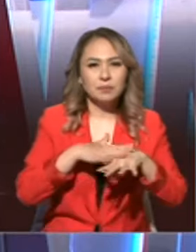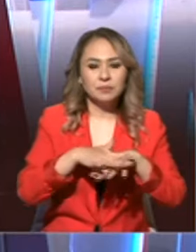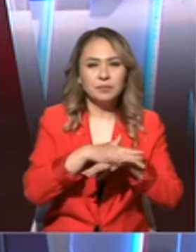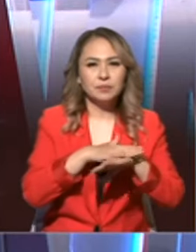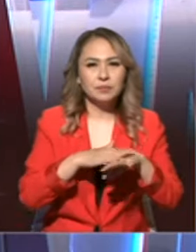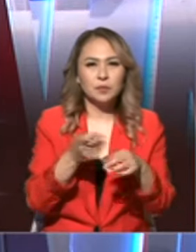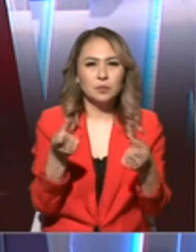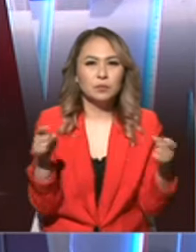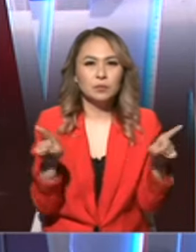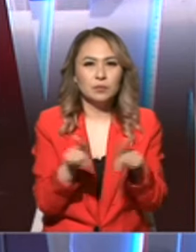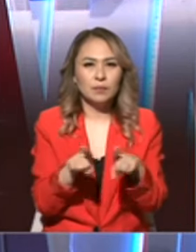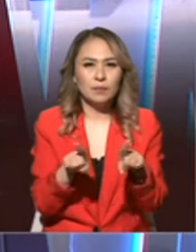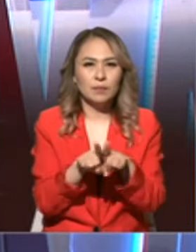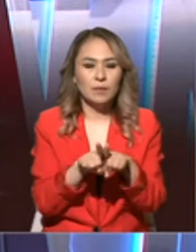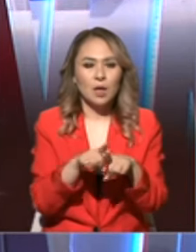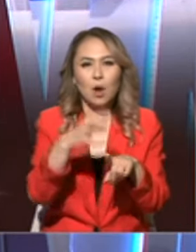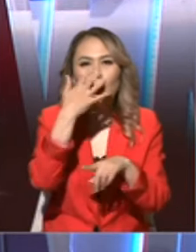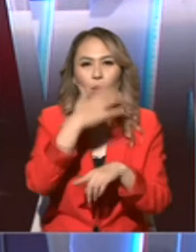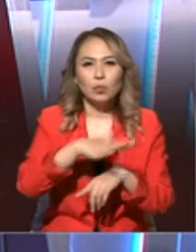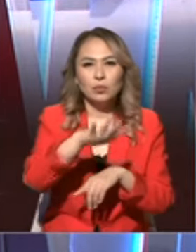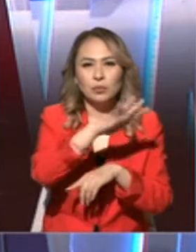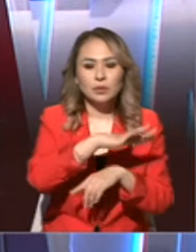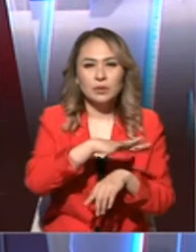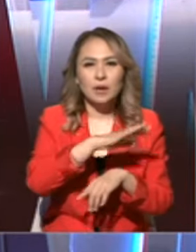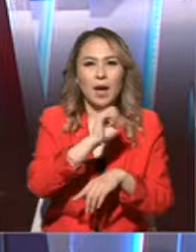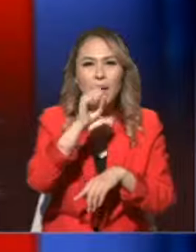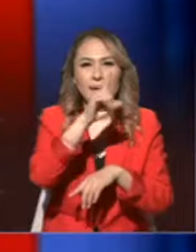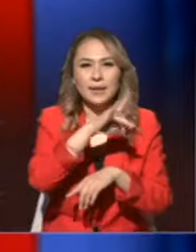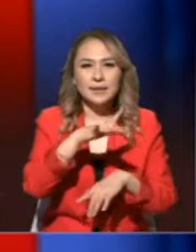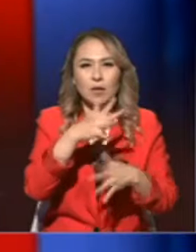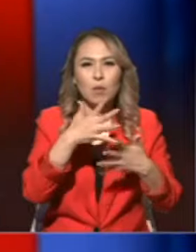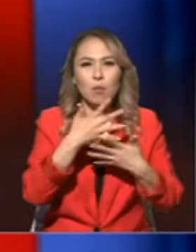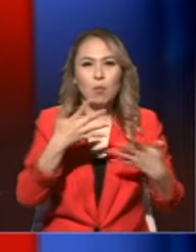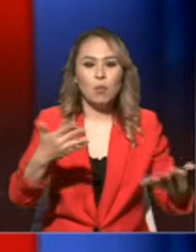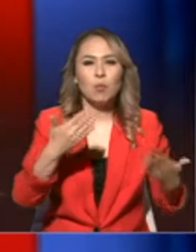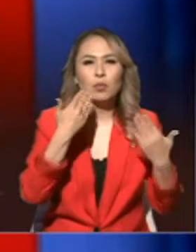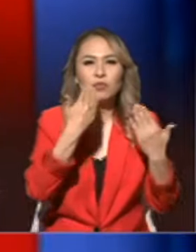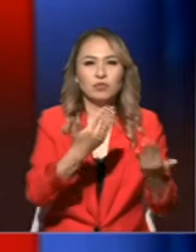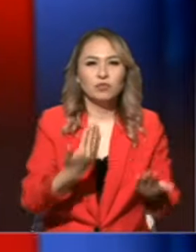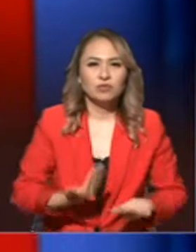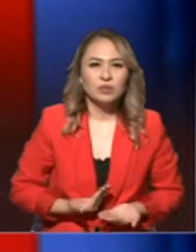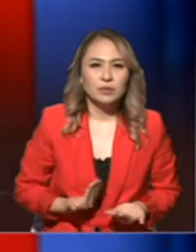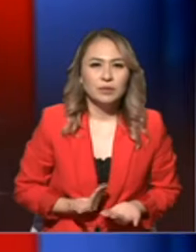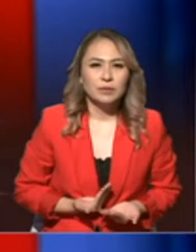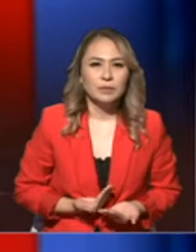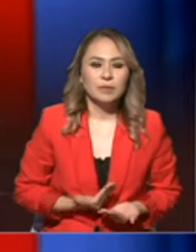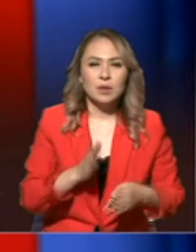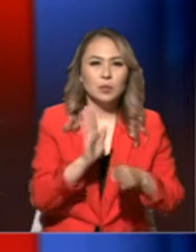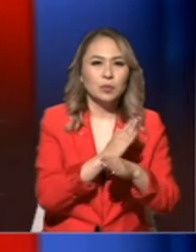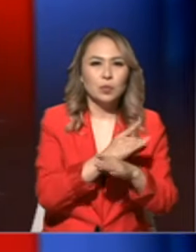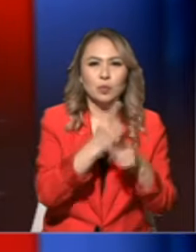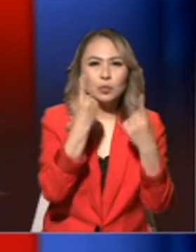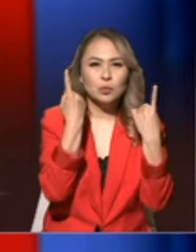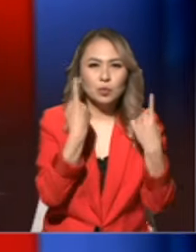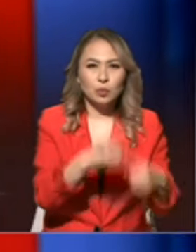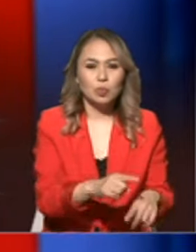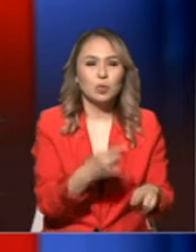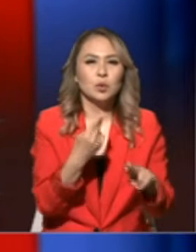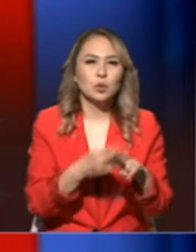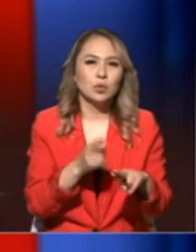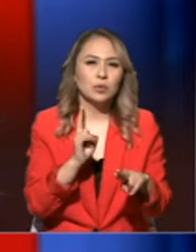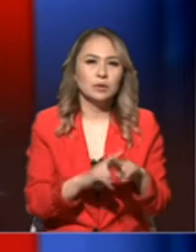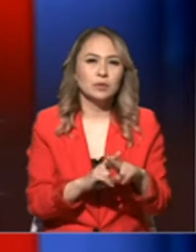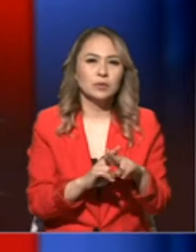сонымен ұқсас болып кетеді. Оңтүстікте азиялық этностардың көп, олардың ұстанымы бөлек. Сондықтан да қарап